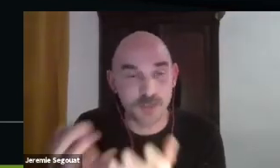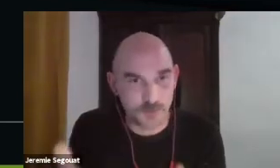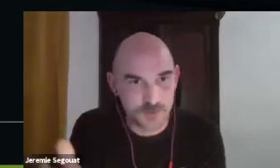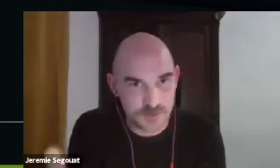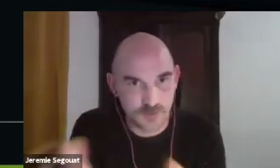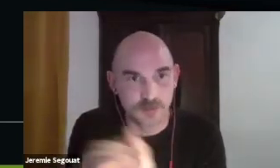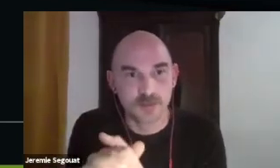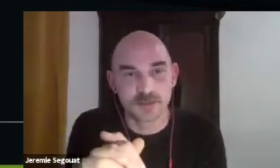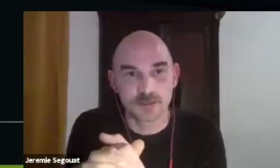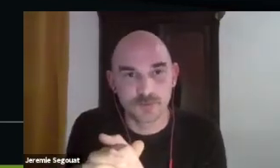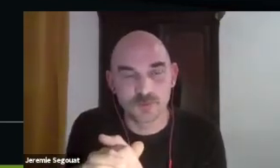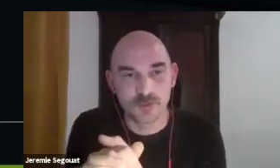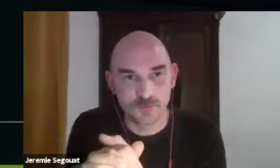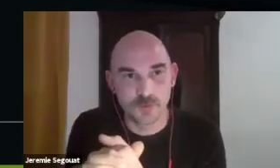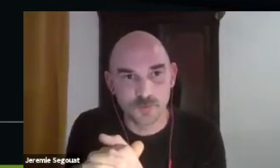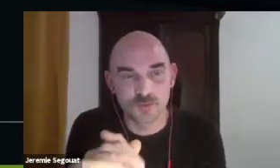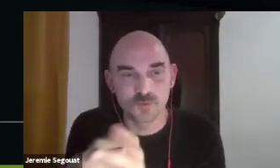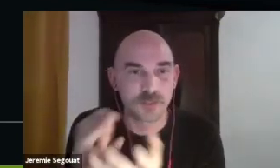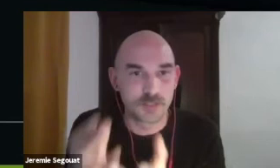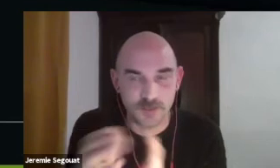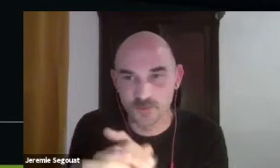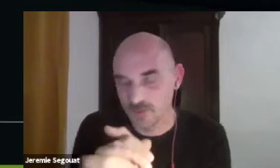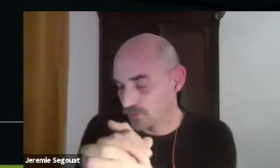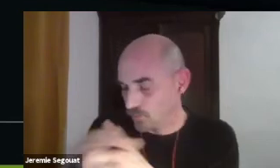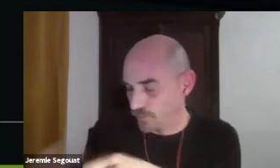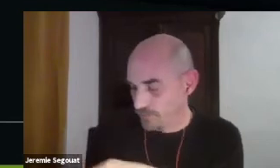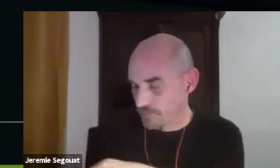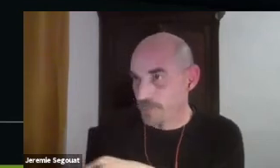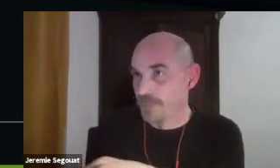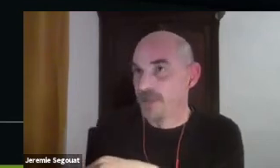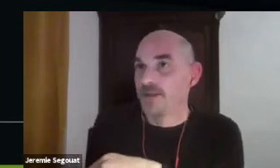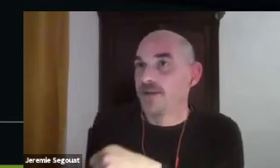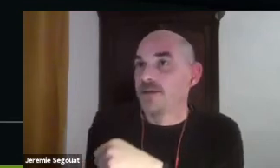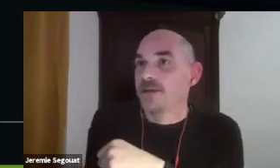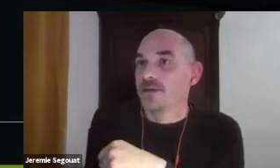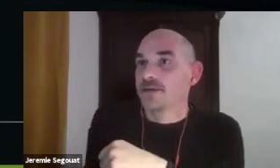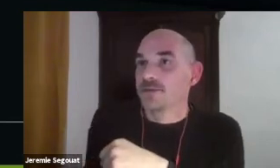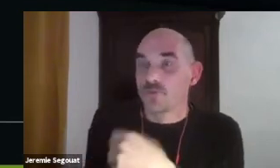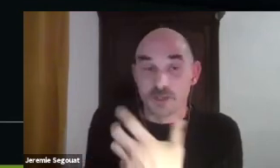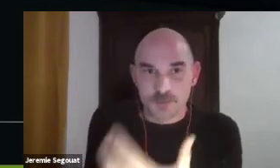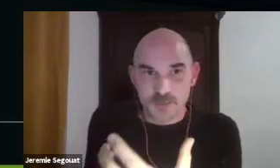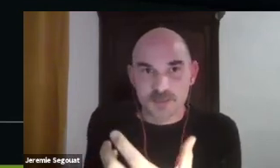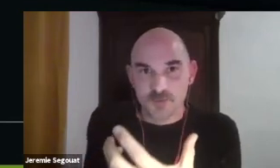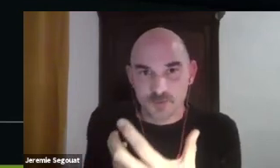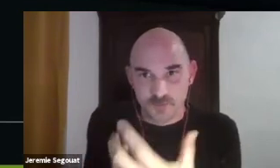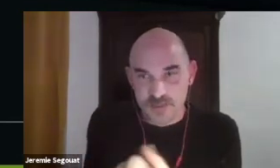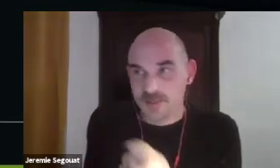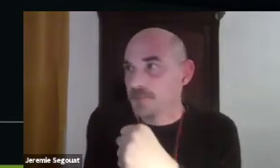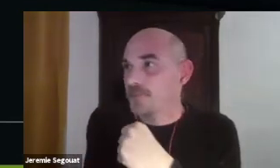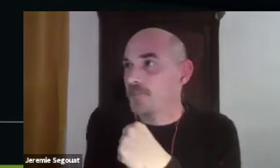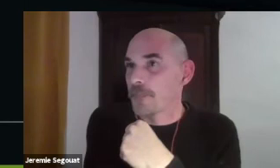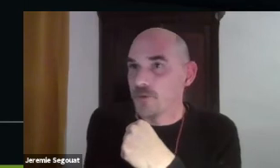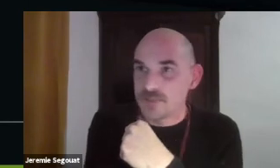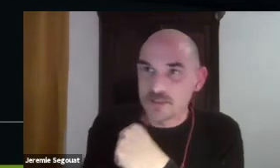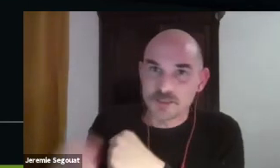comme ça la personne sait exactement dans quel environnement elle se trouve et qui est à côté donc on a un espace physique